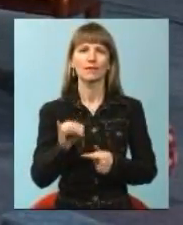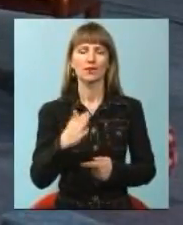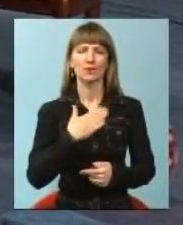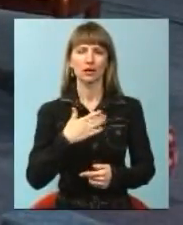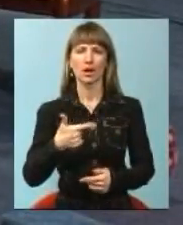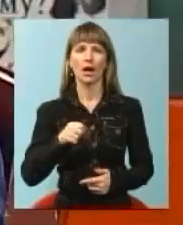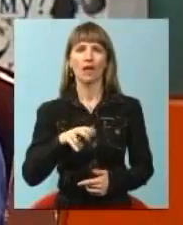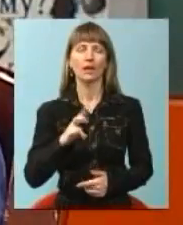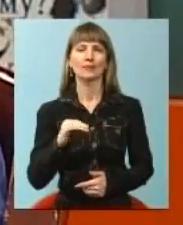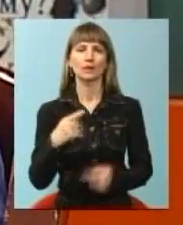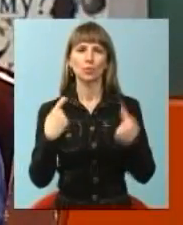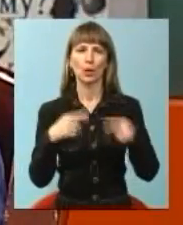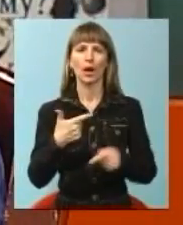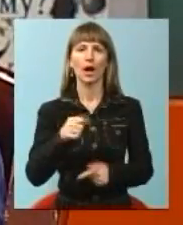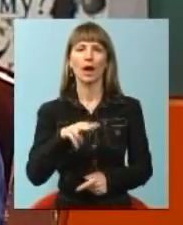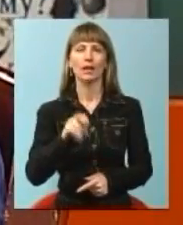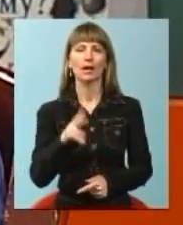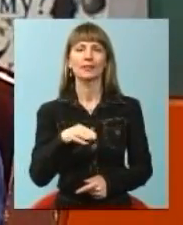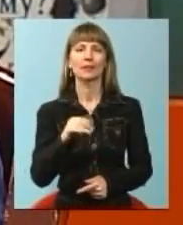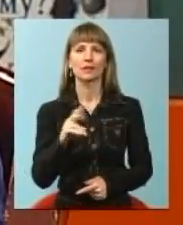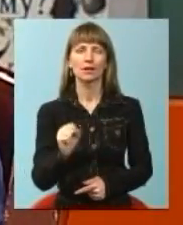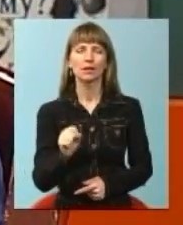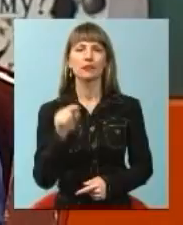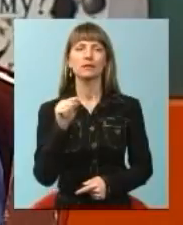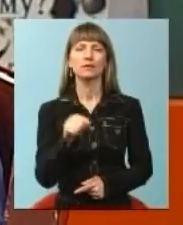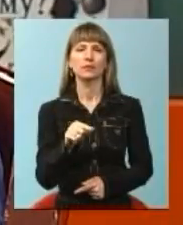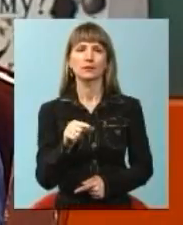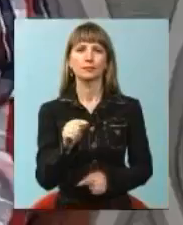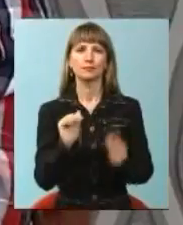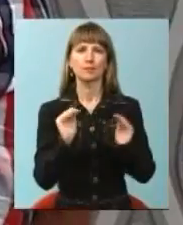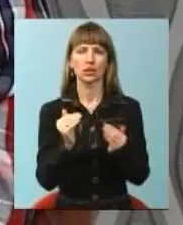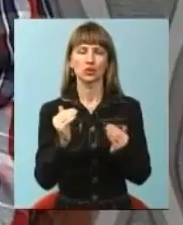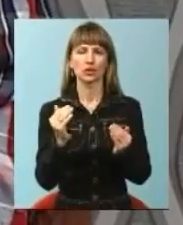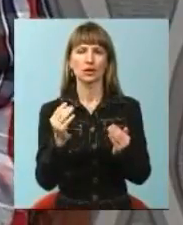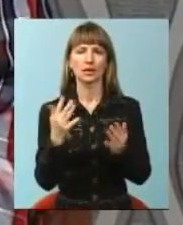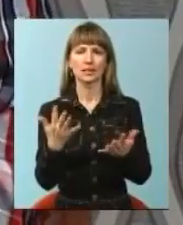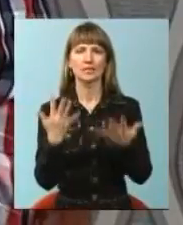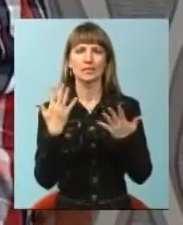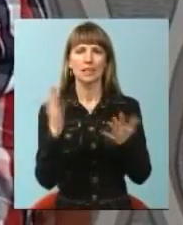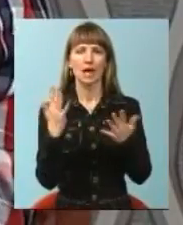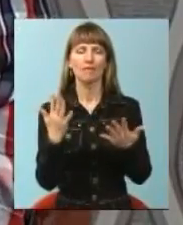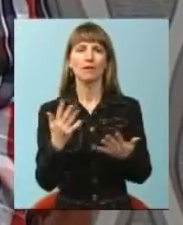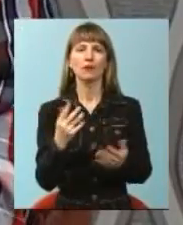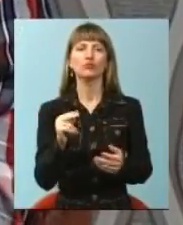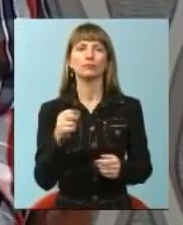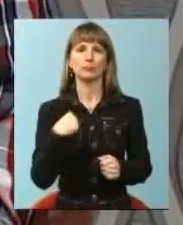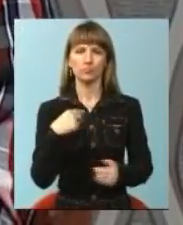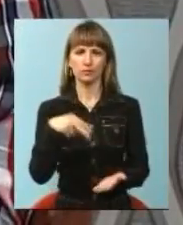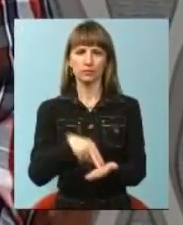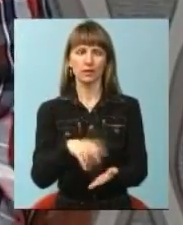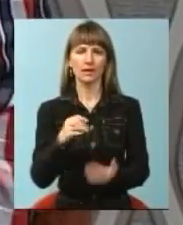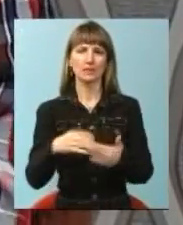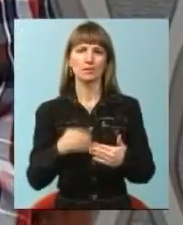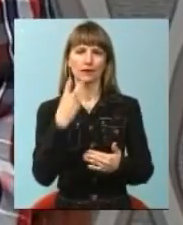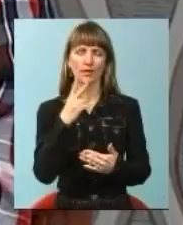нашої галактики інша галактика, тим менше сяйво. А що ми можемо побачити, от, наприклад, стоячи на землі, так